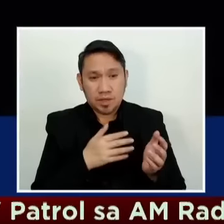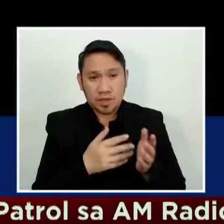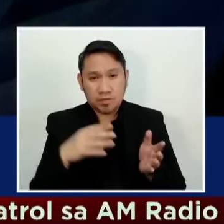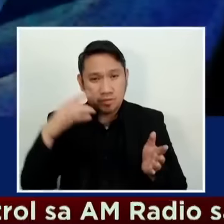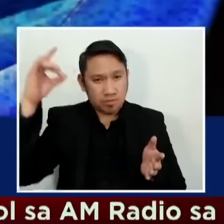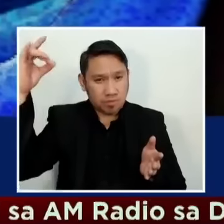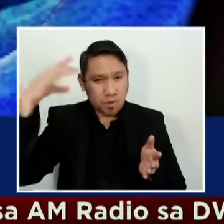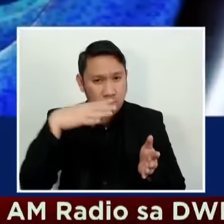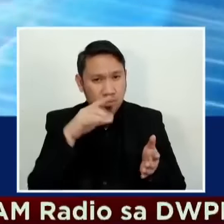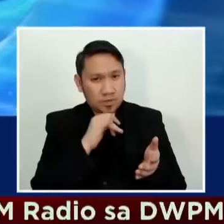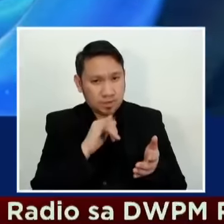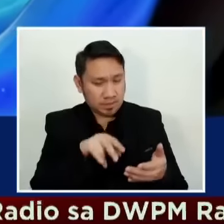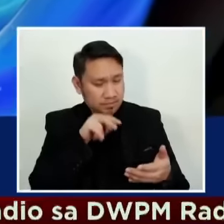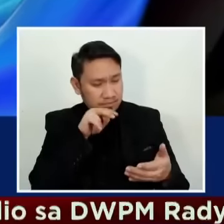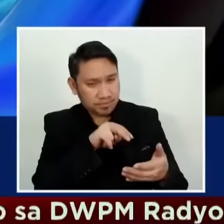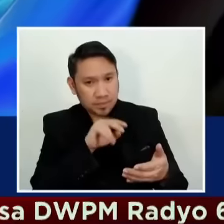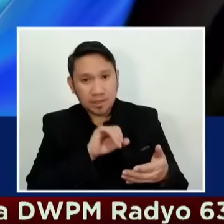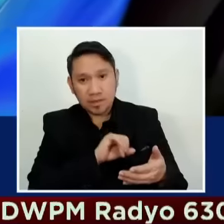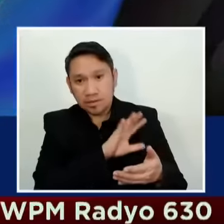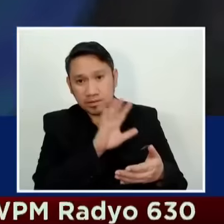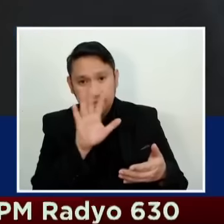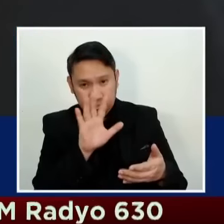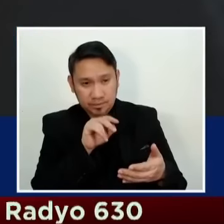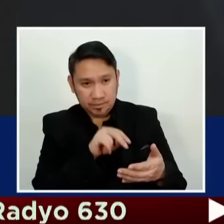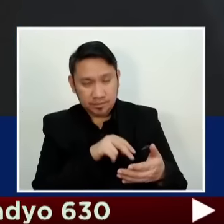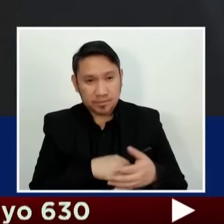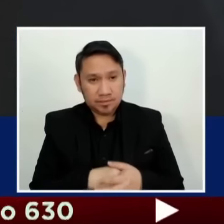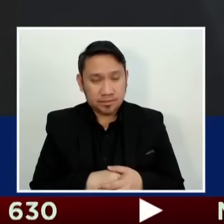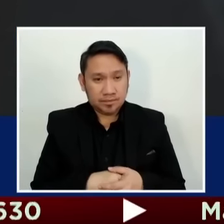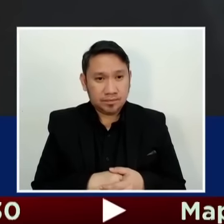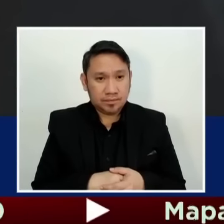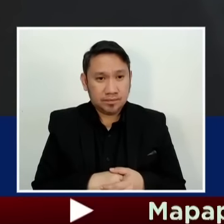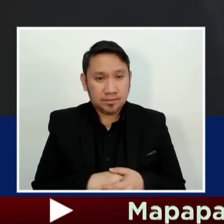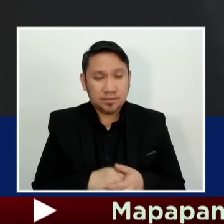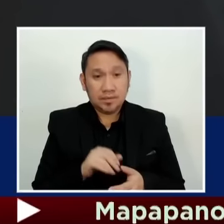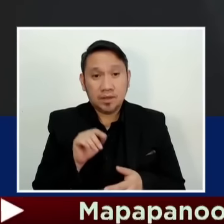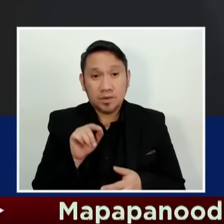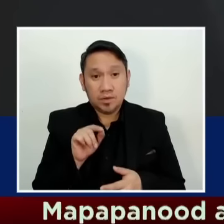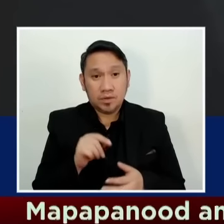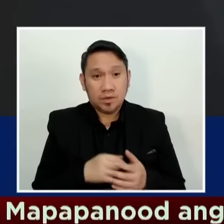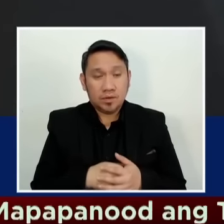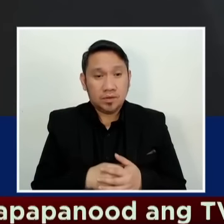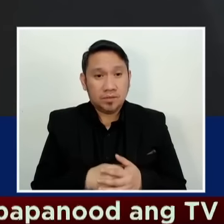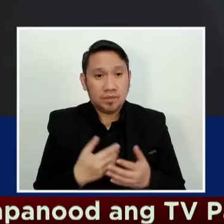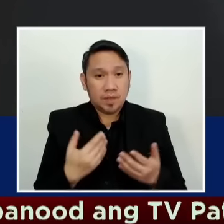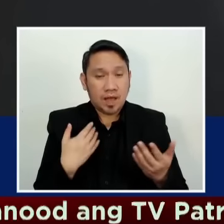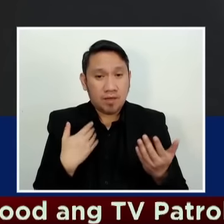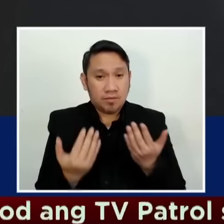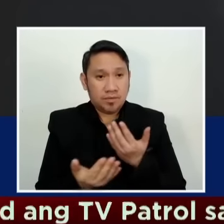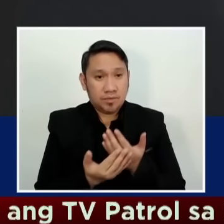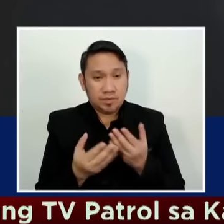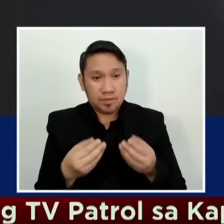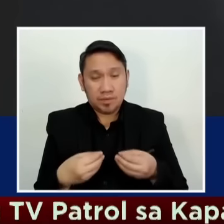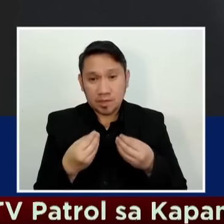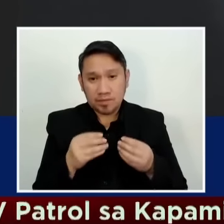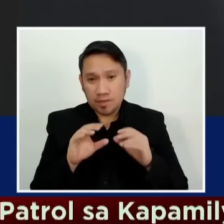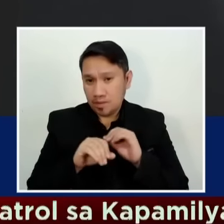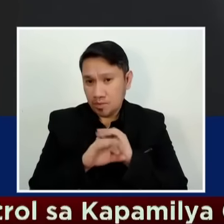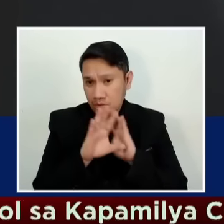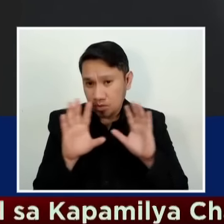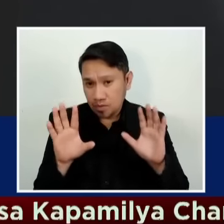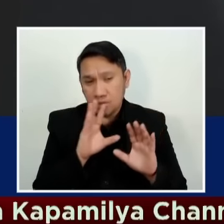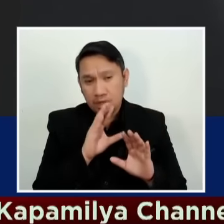ay kitang-kita at malinaw pa rin ang tablet screen. Ang bagong feature na dual-layer OLED ay nagbibigay ng maliwanag at buhay